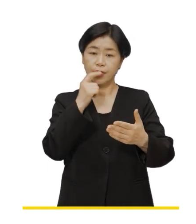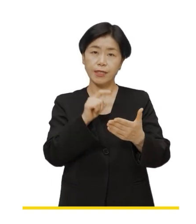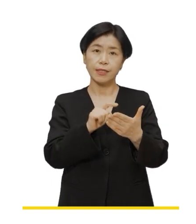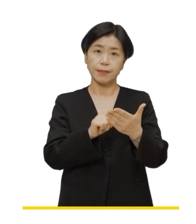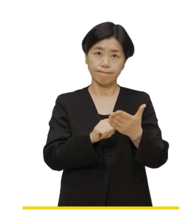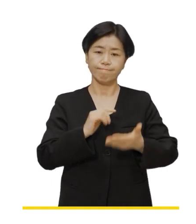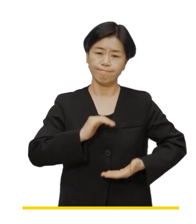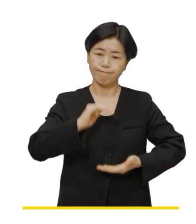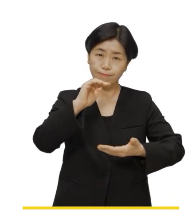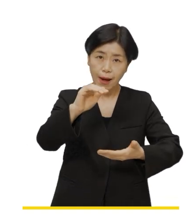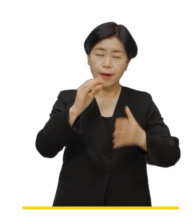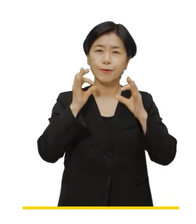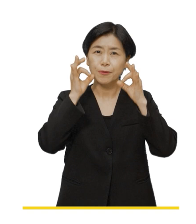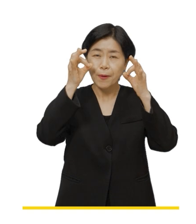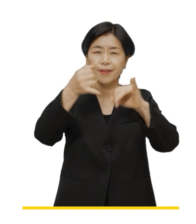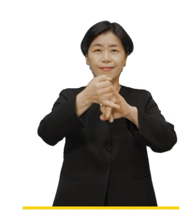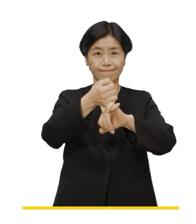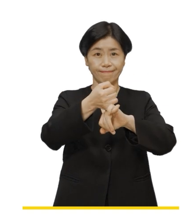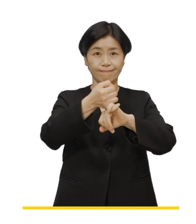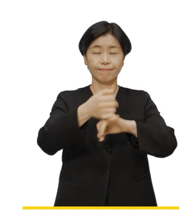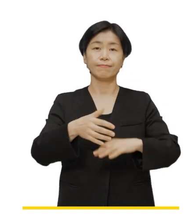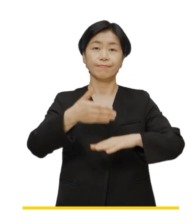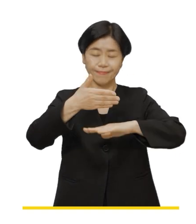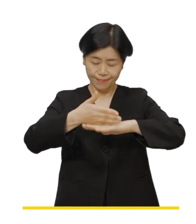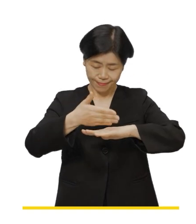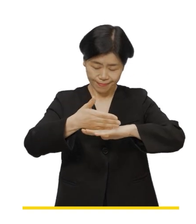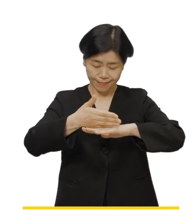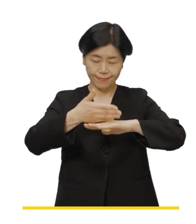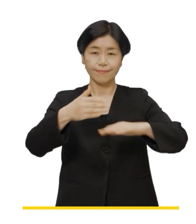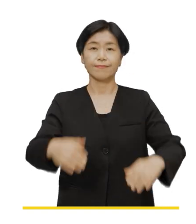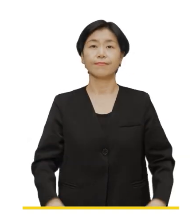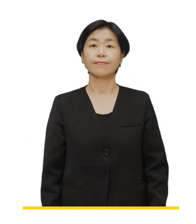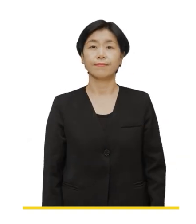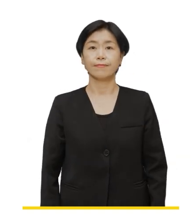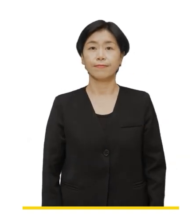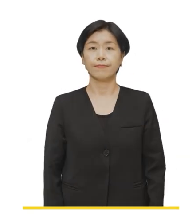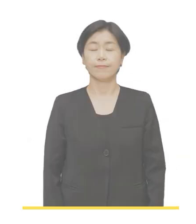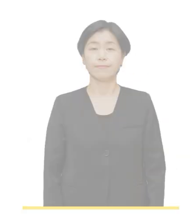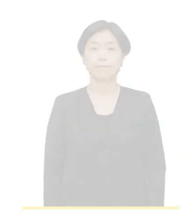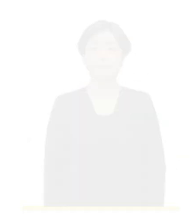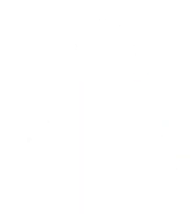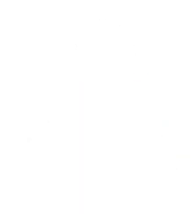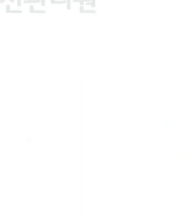안전하게 사용할 수 있도록 노력하겠습니다. 감사합니다.